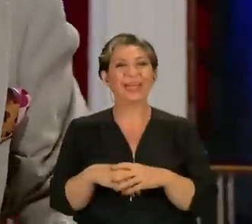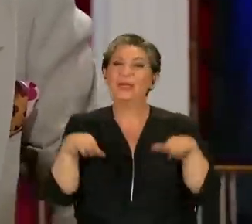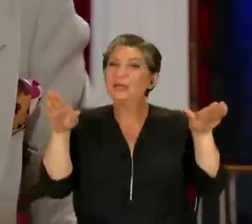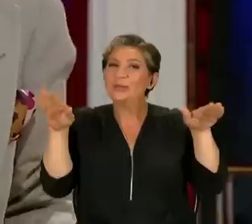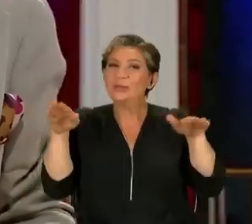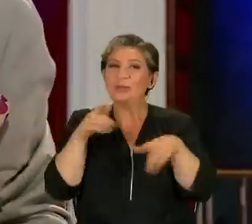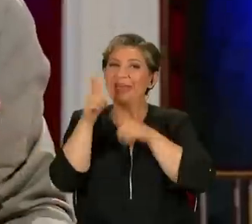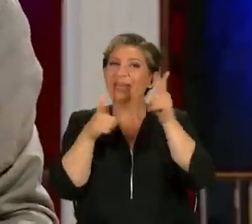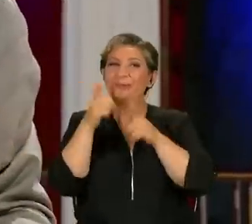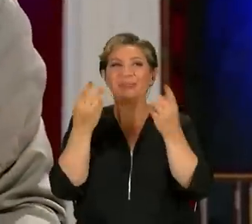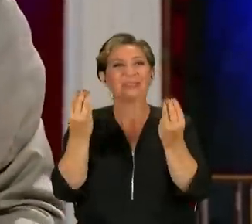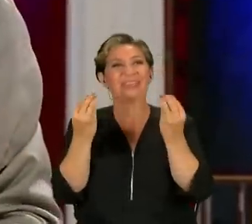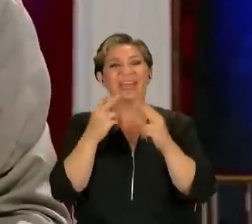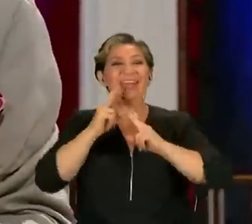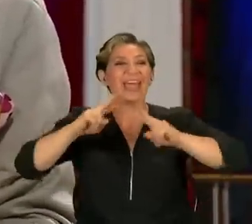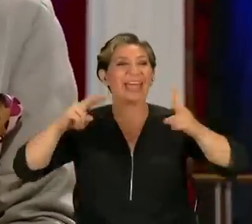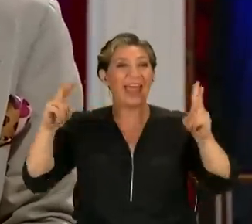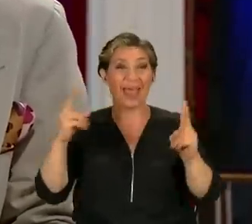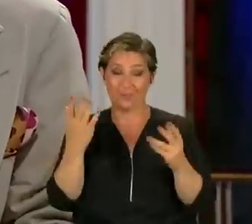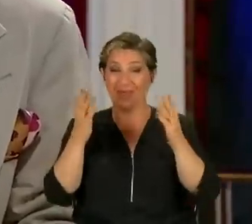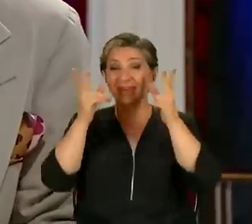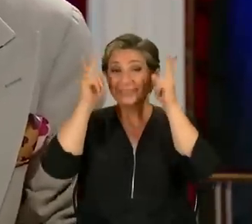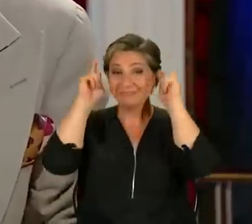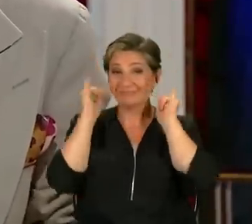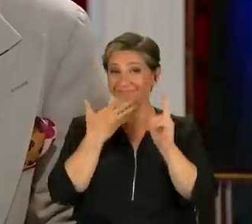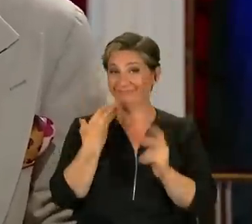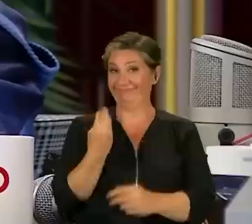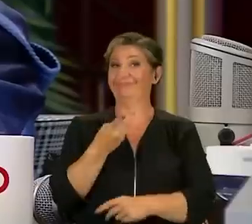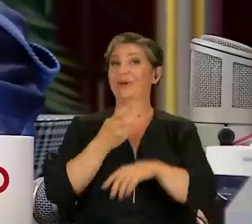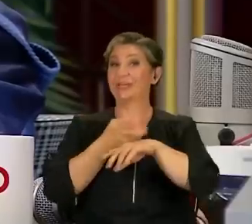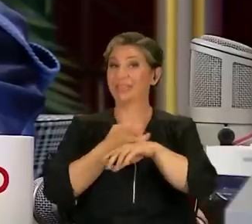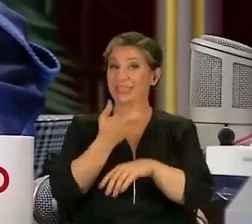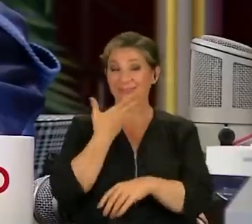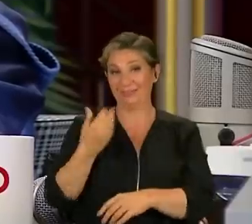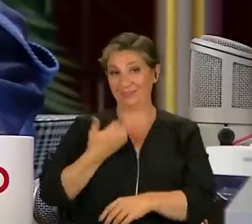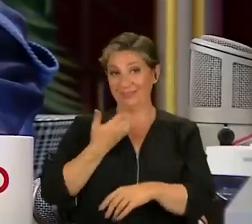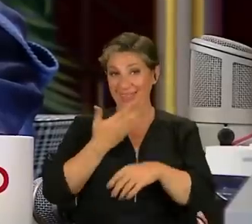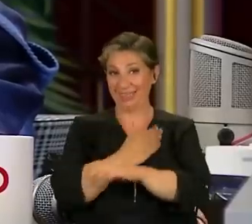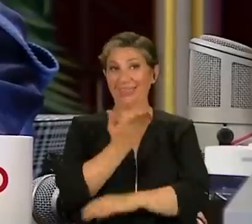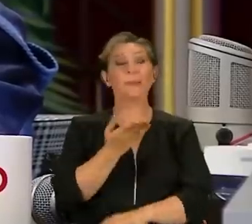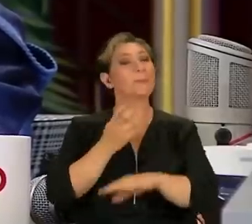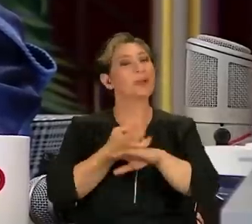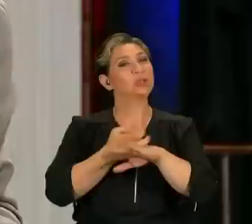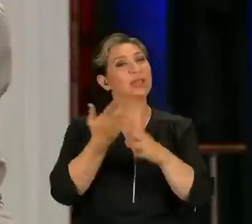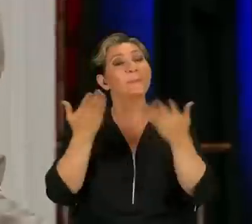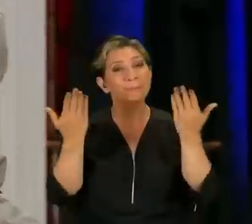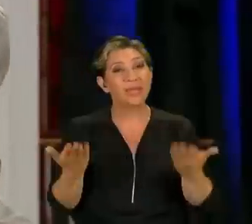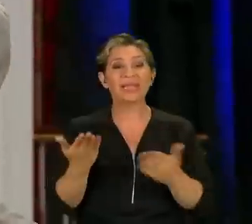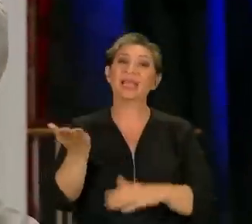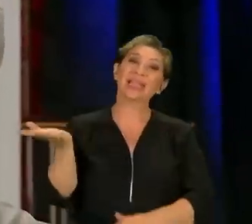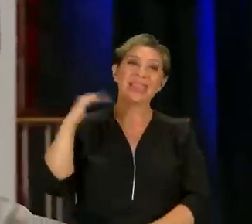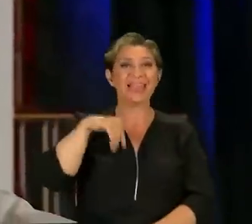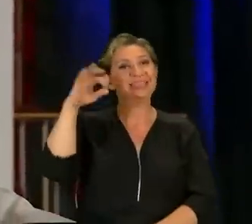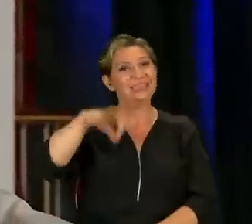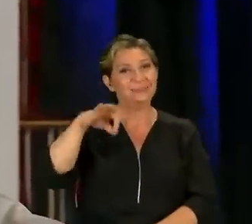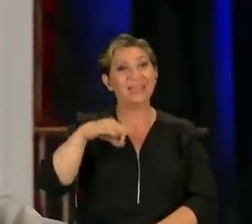Kuşum klibi de çok güzelmiş ya, o rengarenk ama kısa saç da yakışmış orada ya, evet, maşallah. Evet. Çok yakışıklısın hakikaten, maşallah. Peki, gel